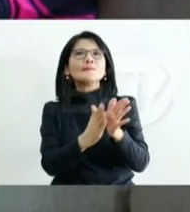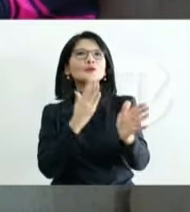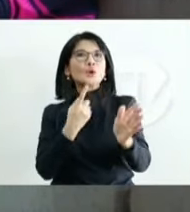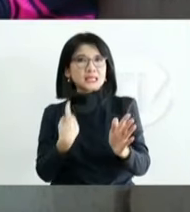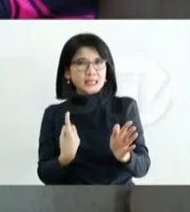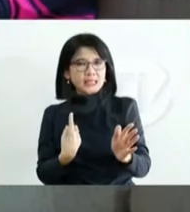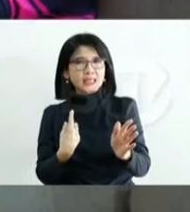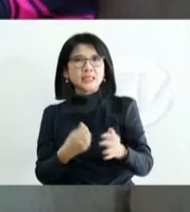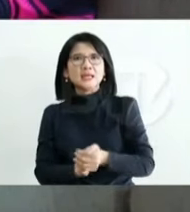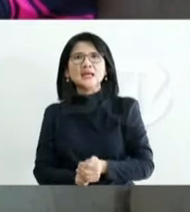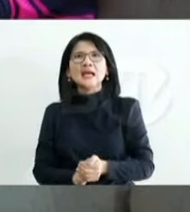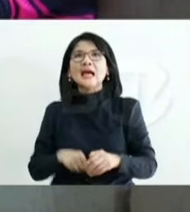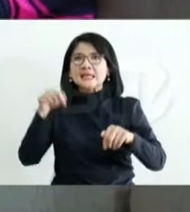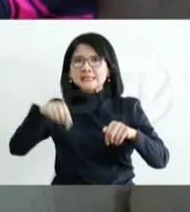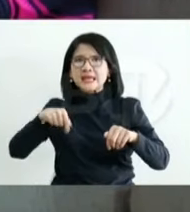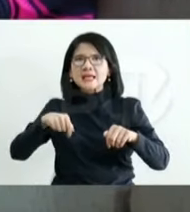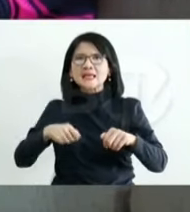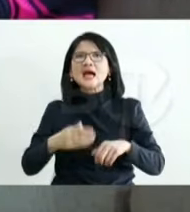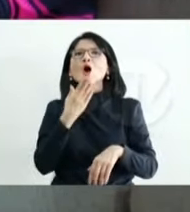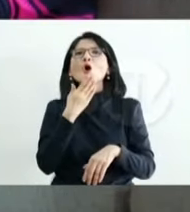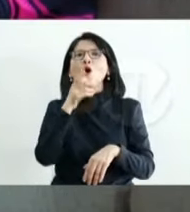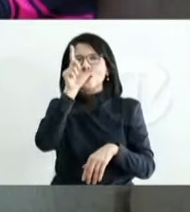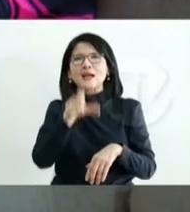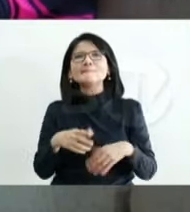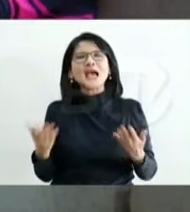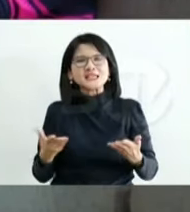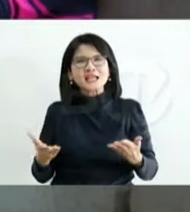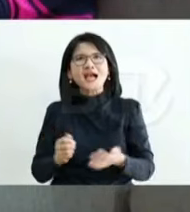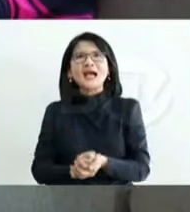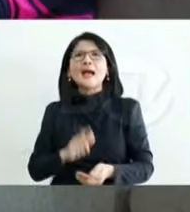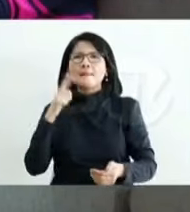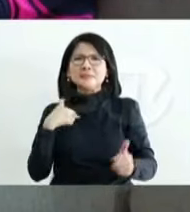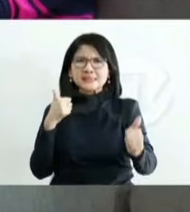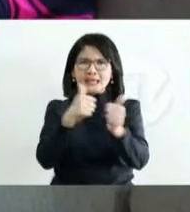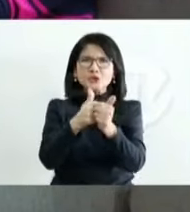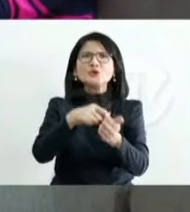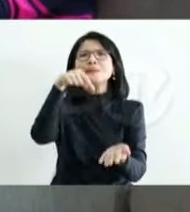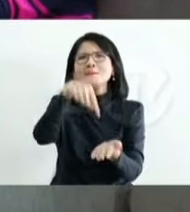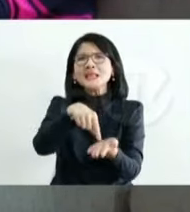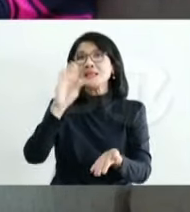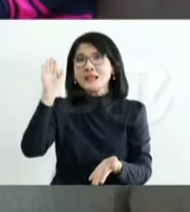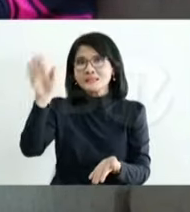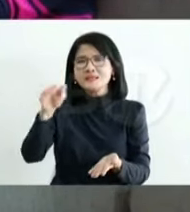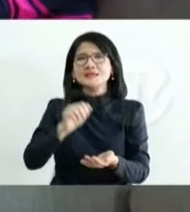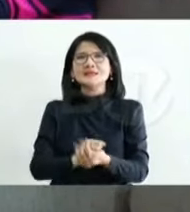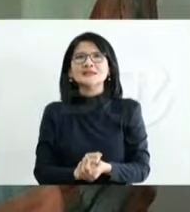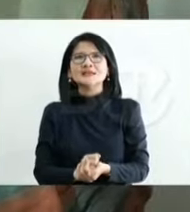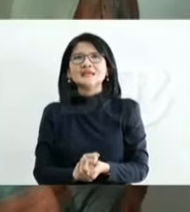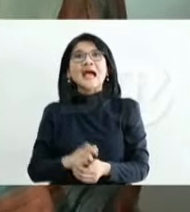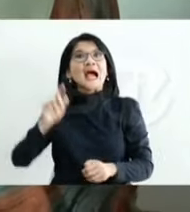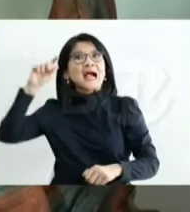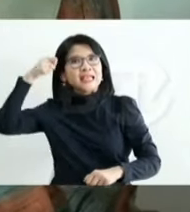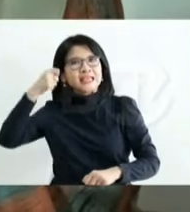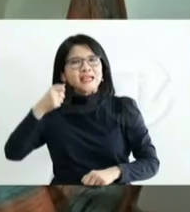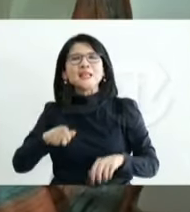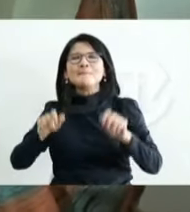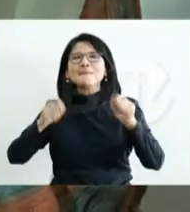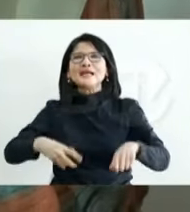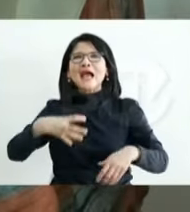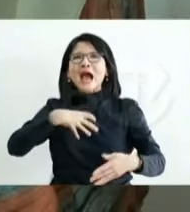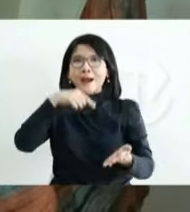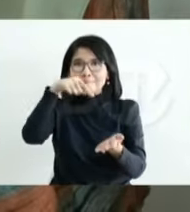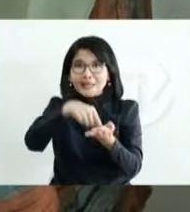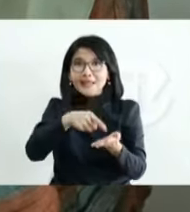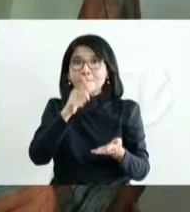atau yang sudah mengundurkan diri sehingga statusnya menjadi Sipil bisa ikut serta dalam pemilu nanti Nah jangan lupa